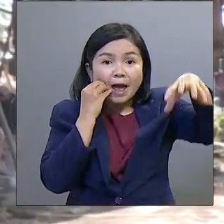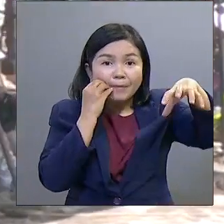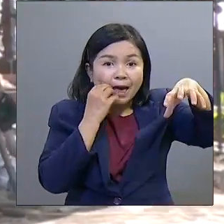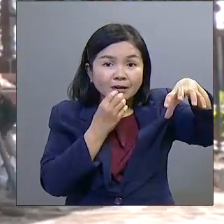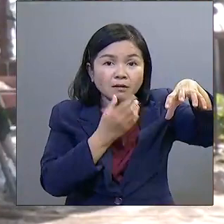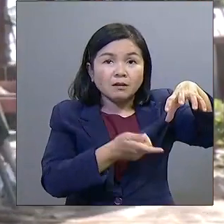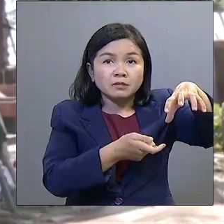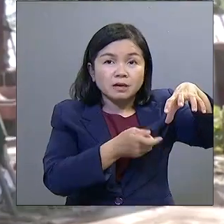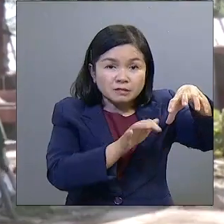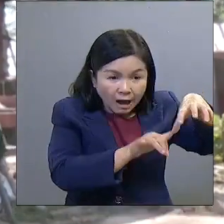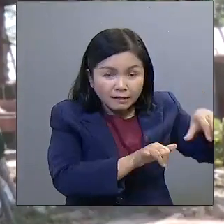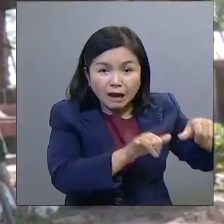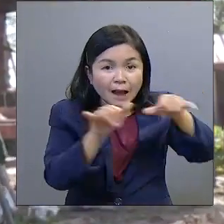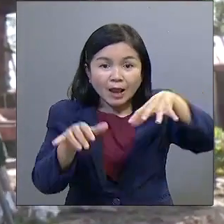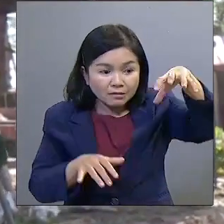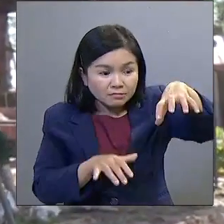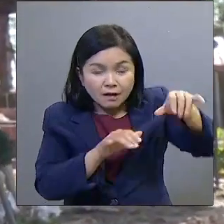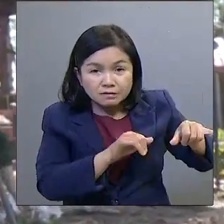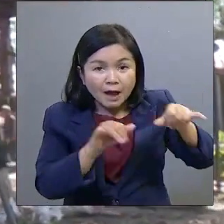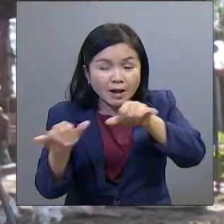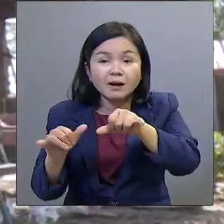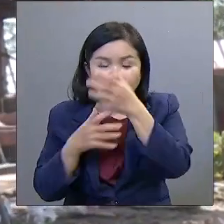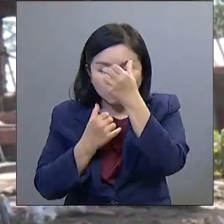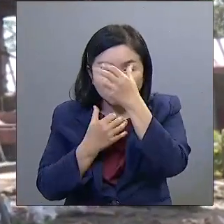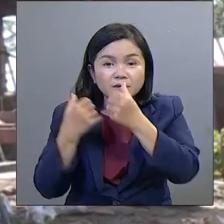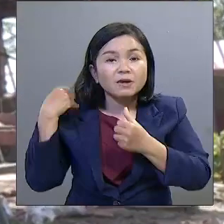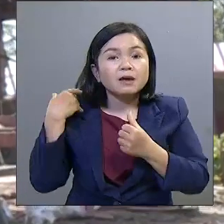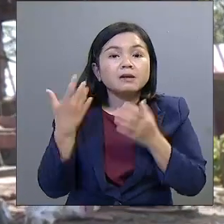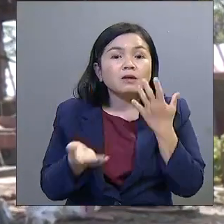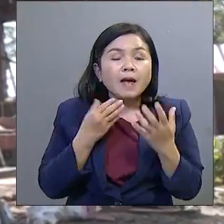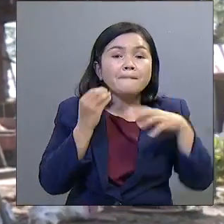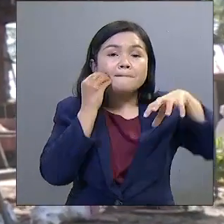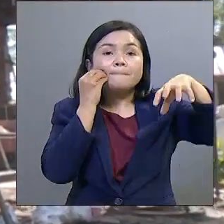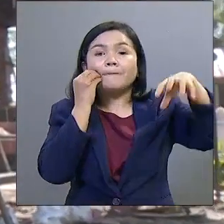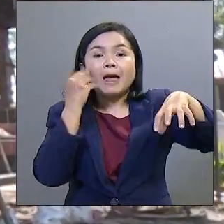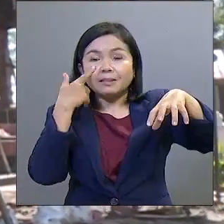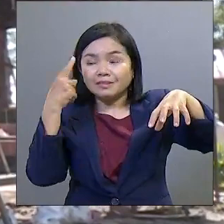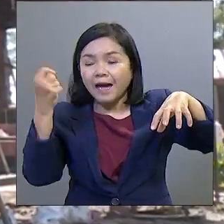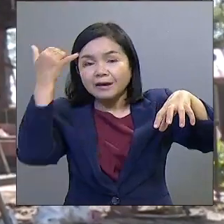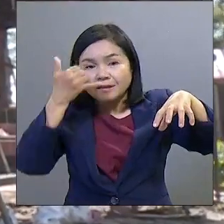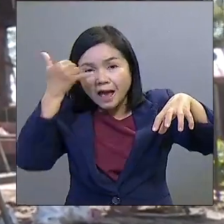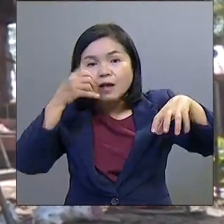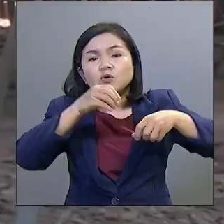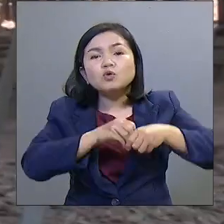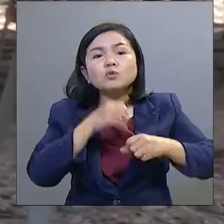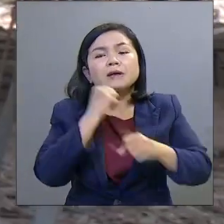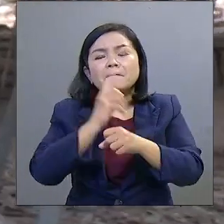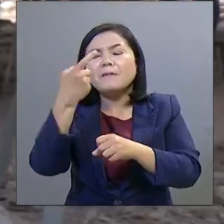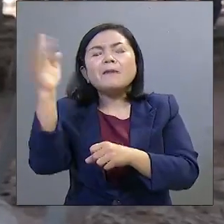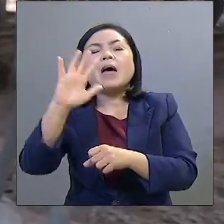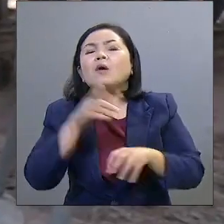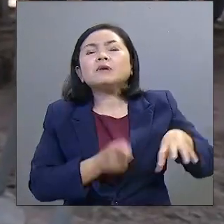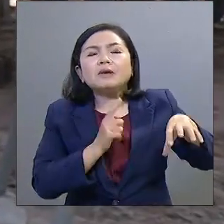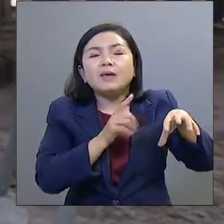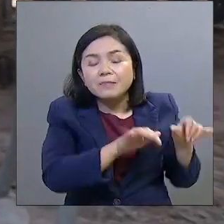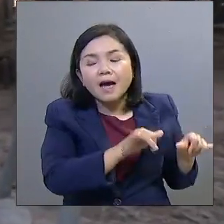ย ย้ายยกขึ้นมาเลยคุณผู้ชมอย่างที่น้องยุ้ยบอกไปนะครับถ้าสนใจคือบางคนเนี่ยบ้านคือปู่ย่าตายายอยู่ไว ้ ก็ไม่อยากจะสร้างใหม่หรือไม่อยากจะทุบนะอา